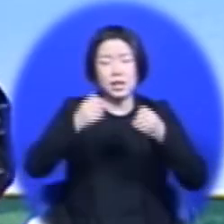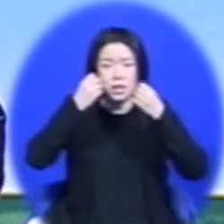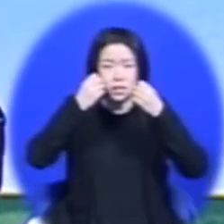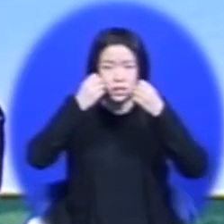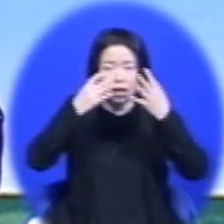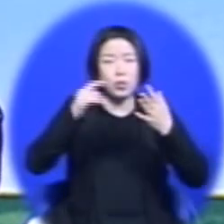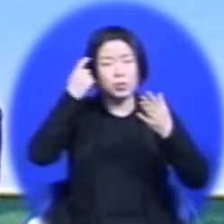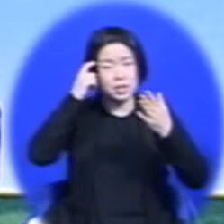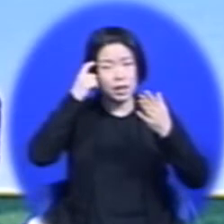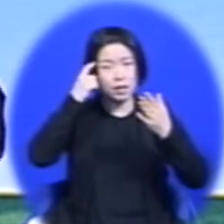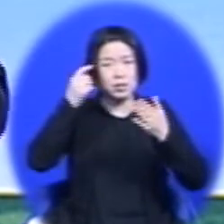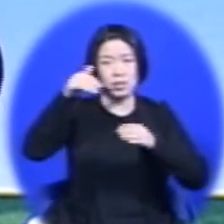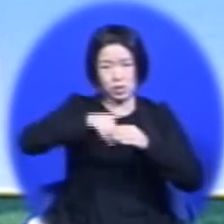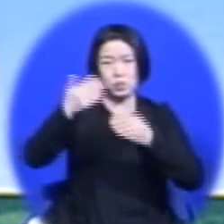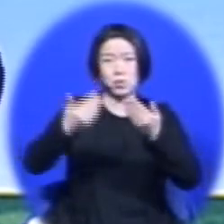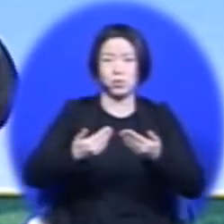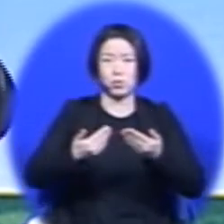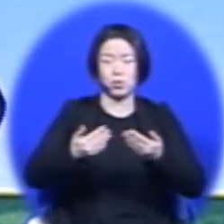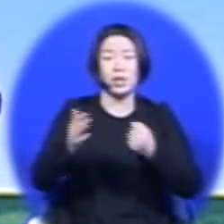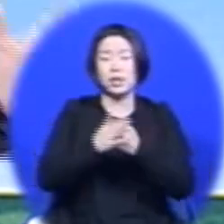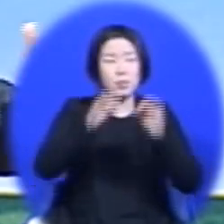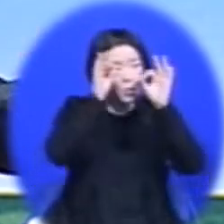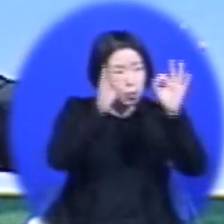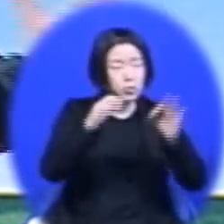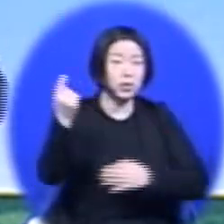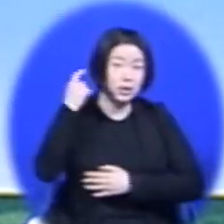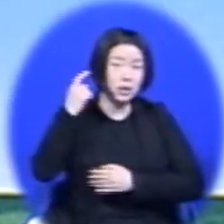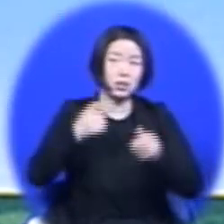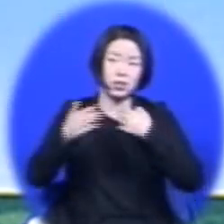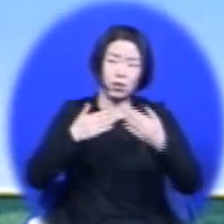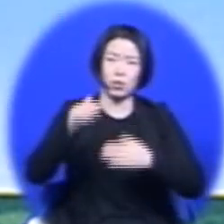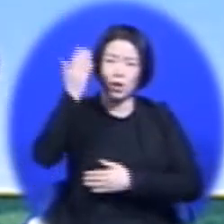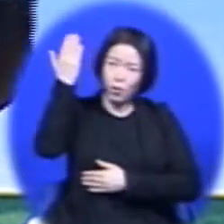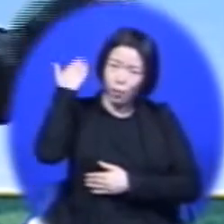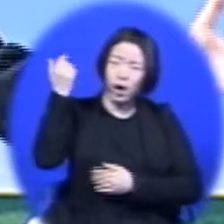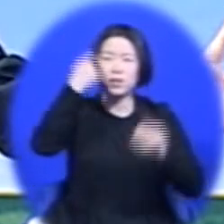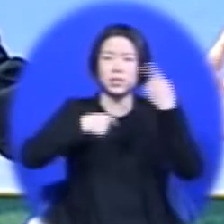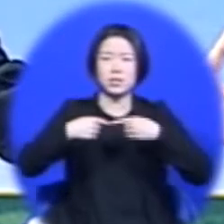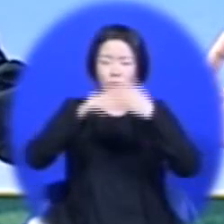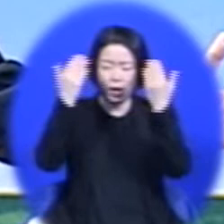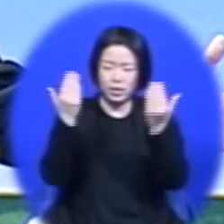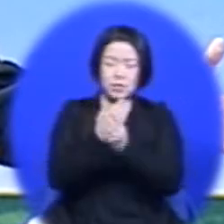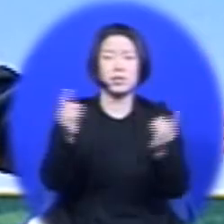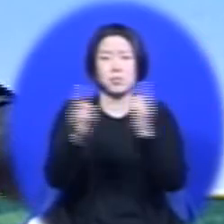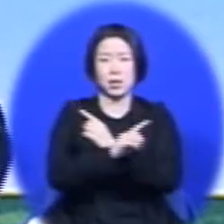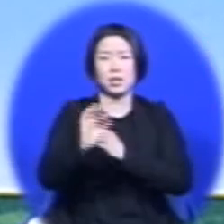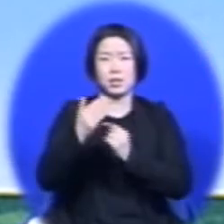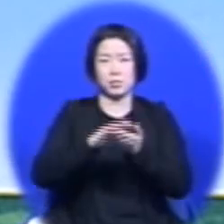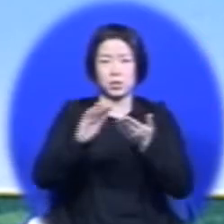생각을 집어넣어 줍니다. 그래서 보는 것과 듣는 것, 경험, 과거의 상처가 다 달라져 버리는